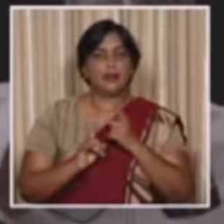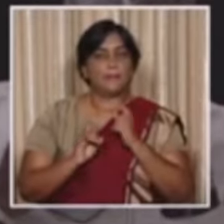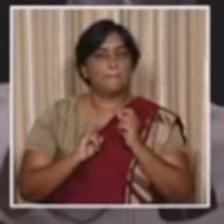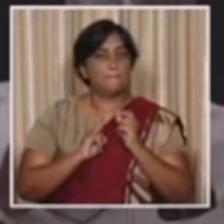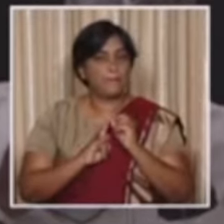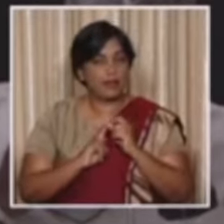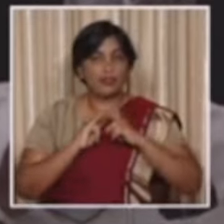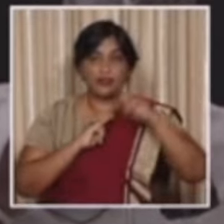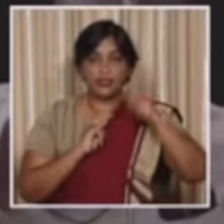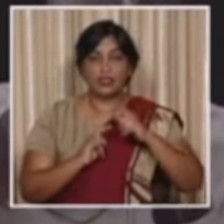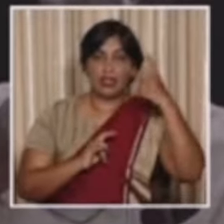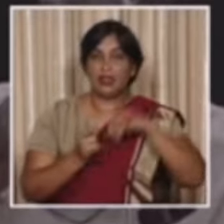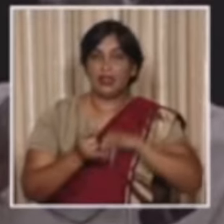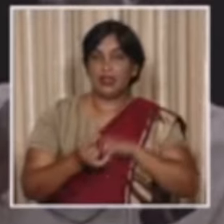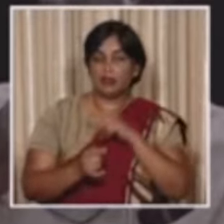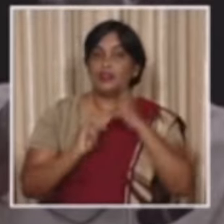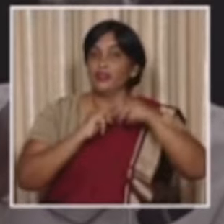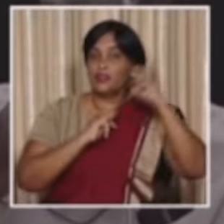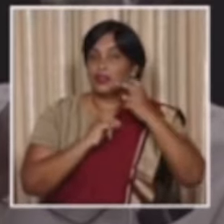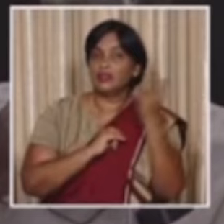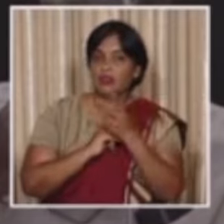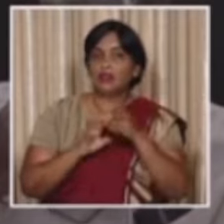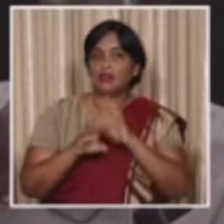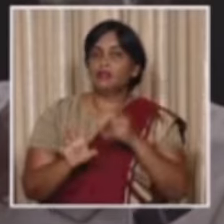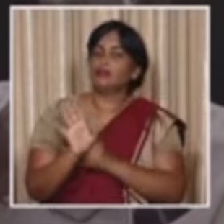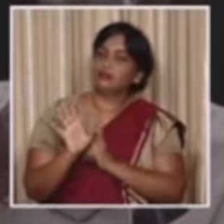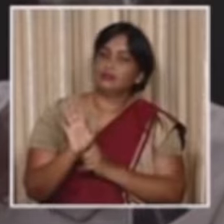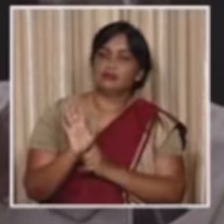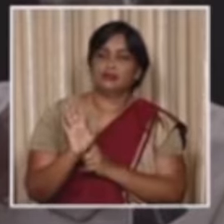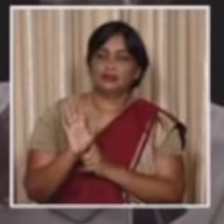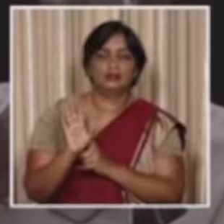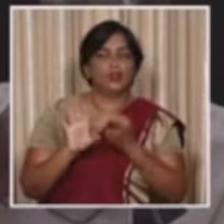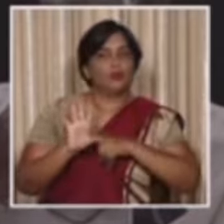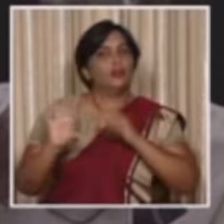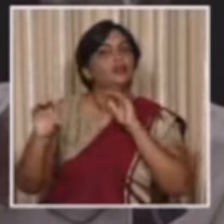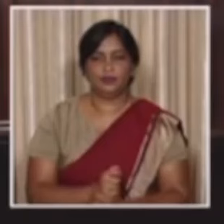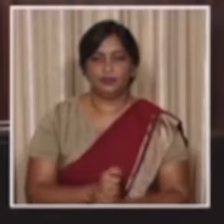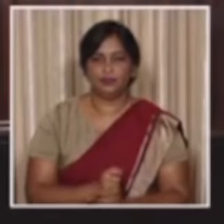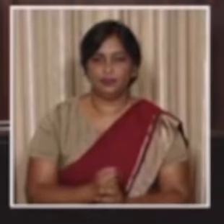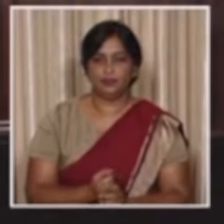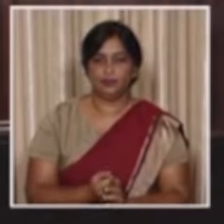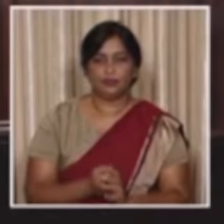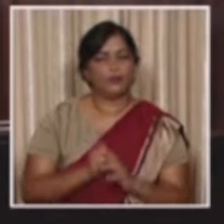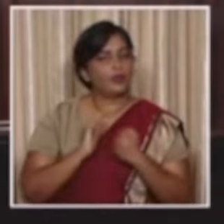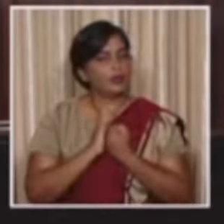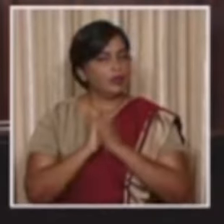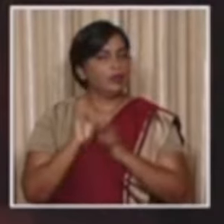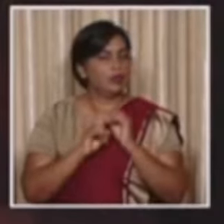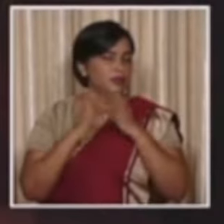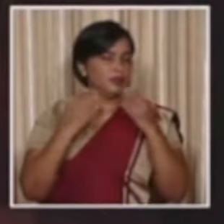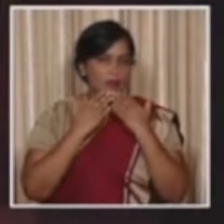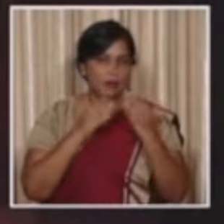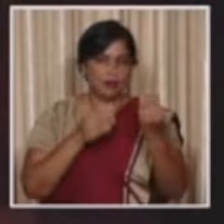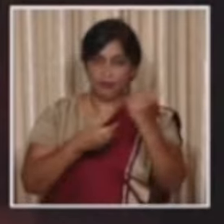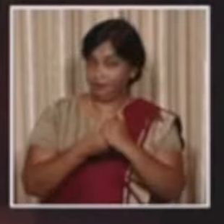ලේකම් මාර්ගයෙන් මේ විශ්වවිද්‍යාල දෙකට මේ දරුවන්ව අඛණ්ඩව මේ පාඨමාලාවට යන්න අවසර දෙන්න කියලා. අර අමාත්‍යතුමනි බොහොම ස්තුතියි